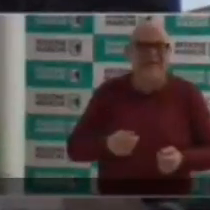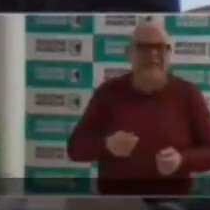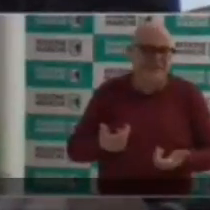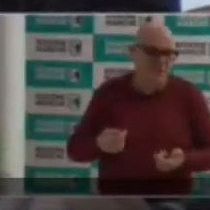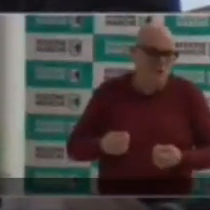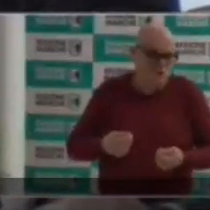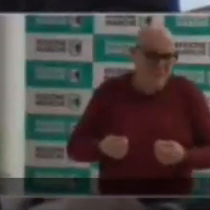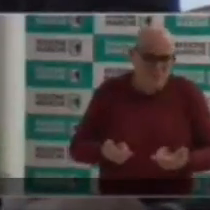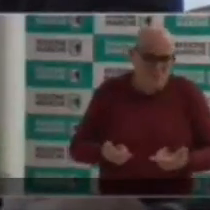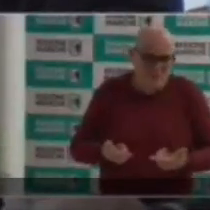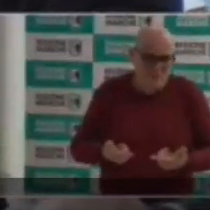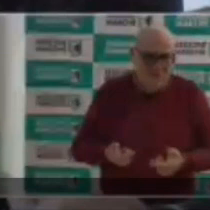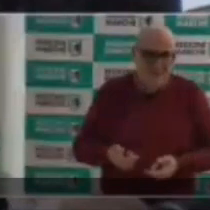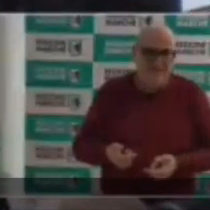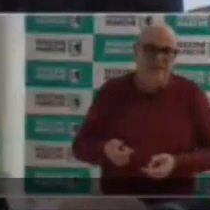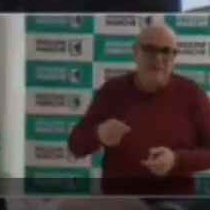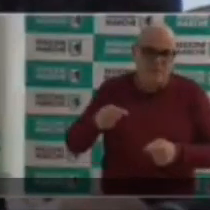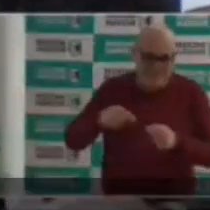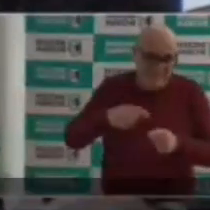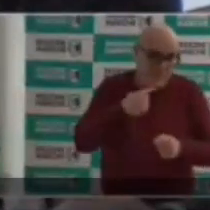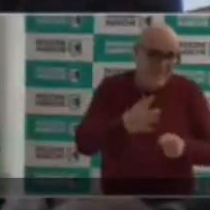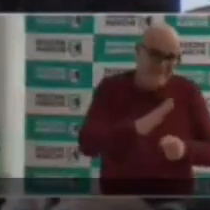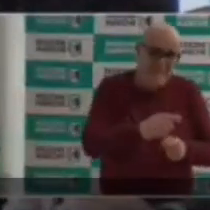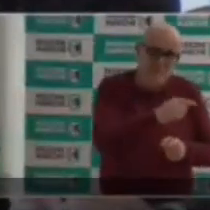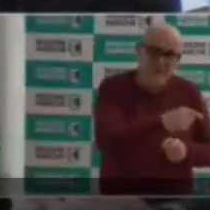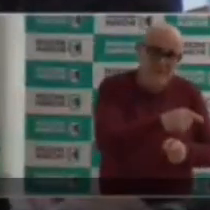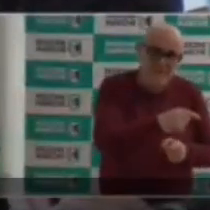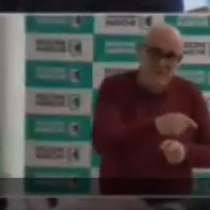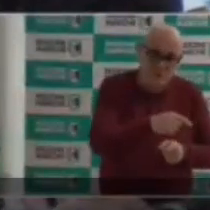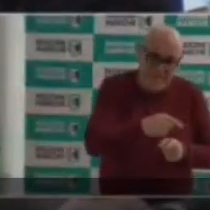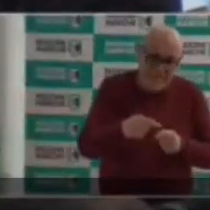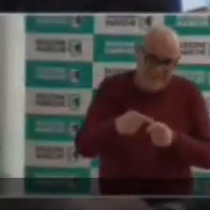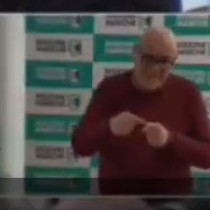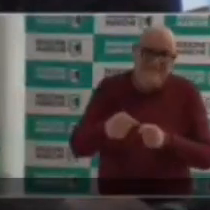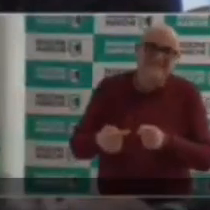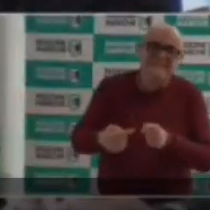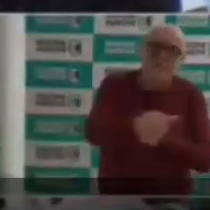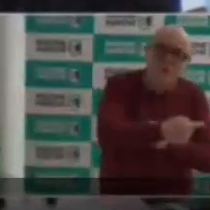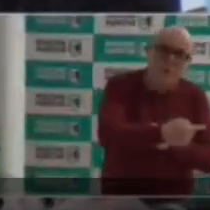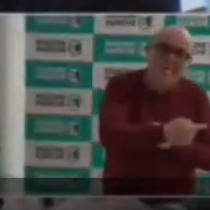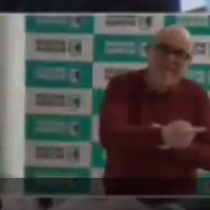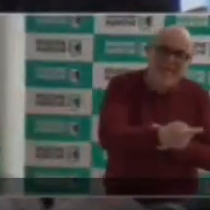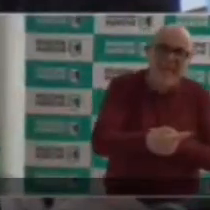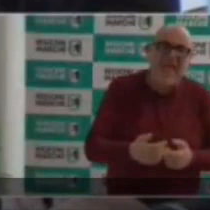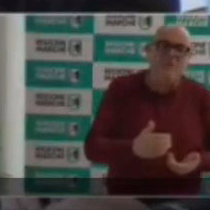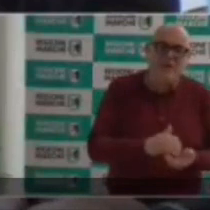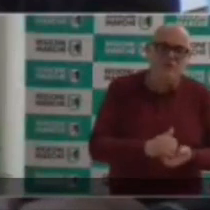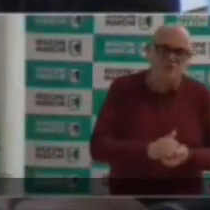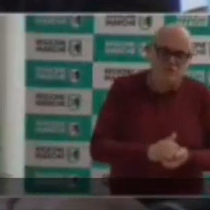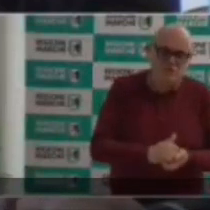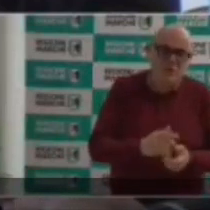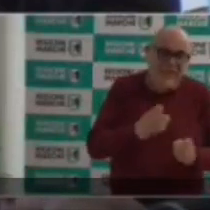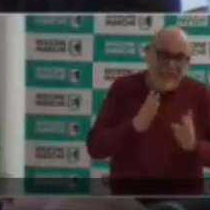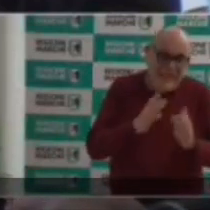e automaticamente la passa all'associazione di categoria che è più adatta, è più in linea per affrontare la problematica,